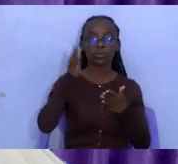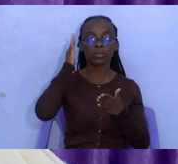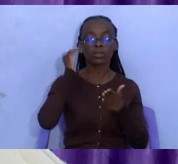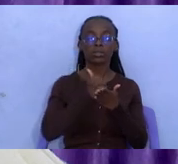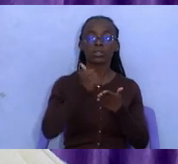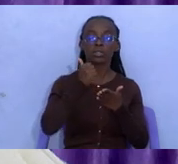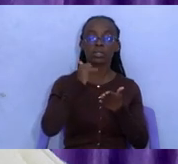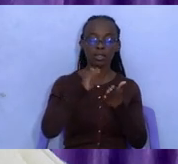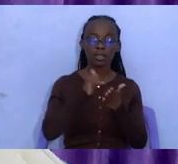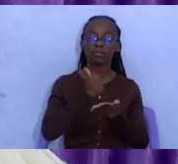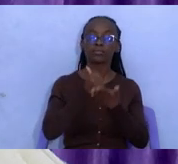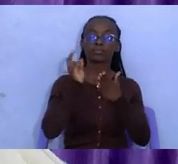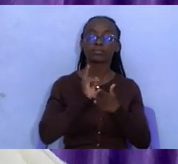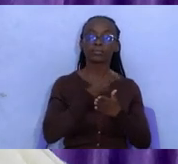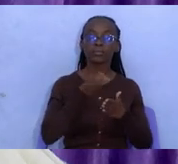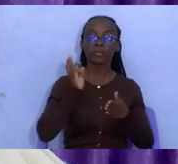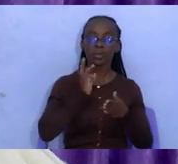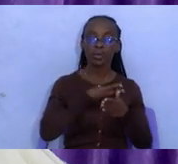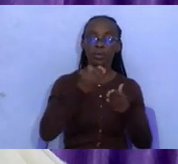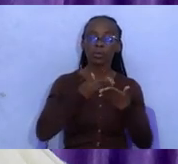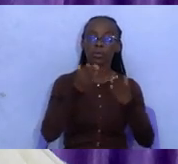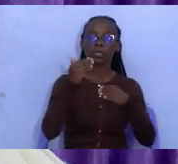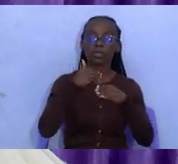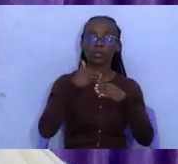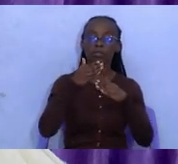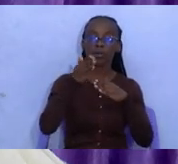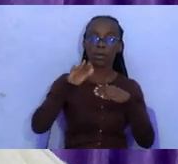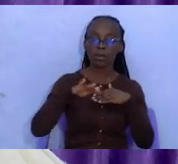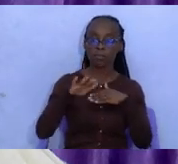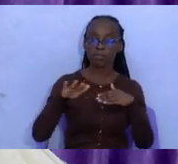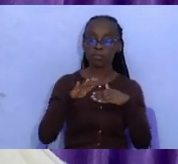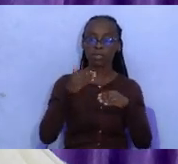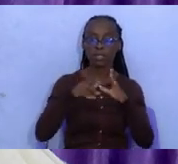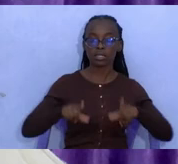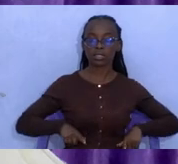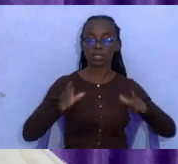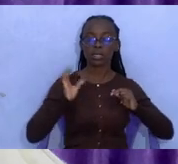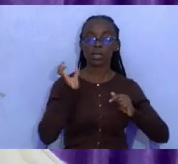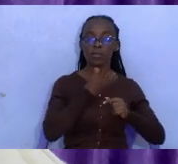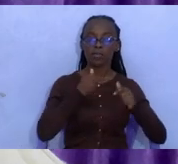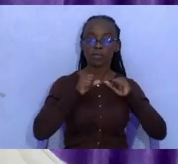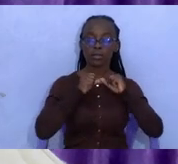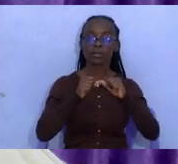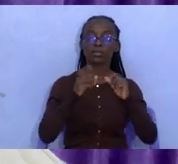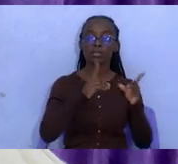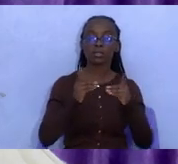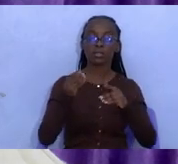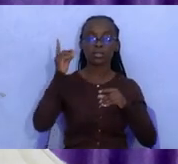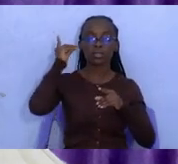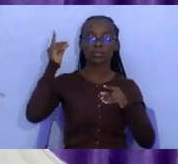umetusaidia na bado tunakupatia nafasi ndani yetu. Zidi kutusaidia na kulifanya neno hili kuwa halisi na maisha